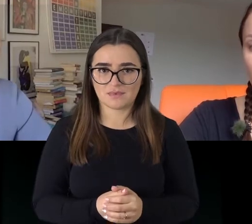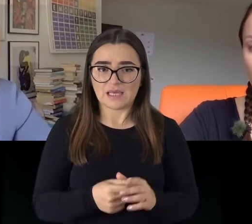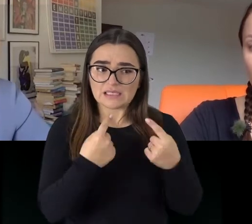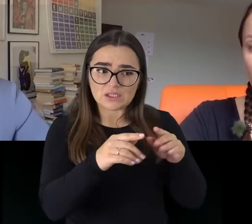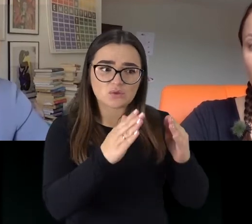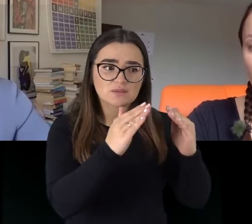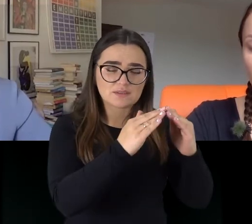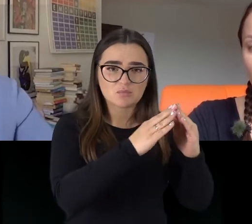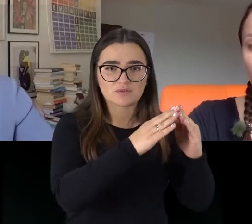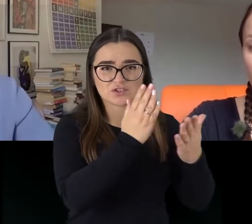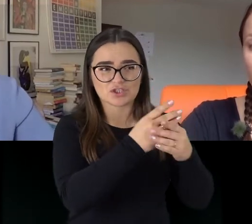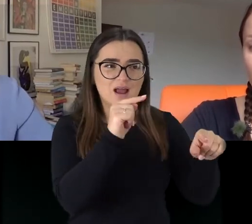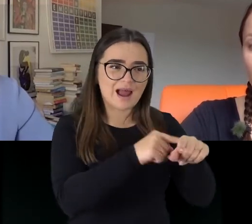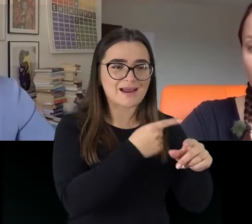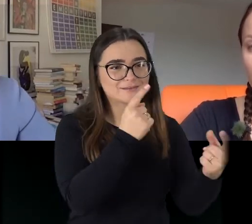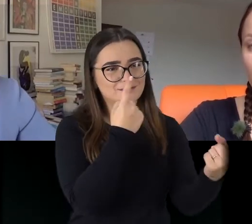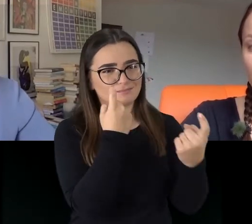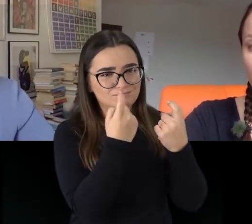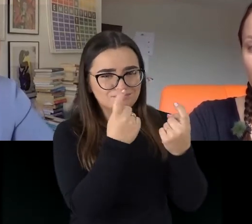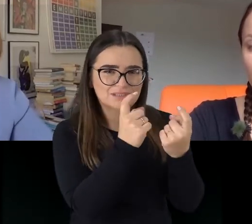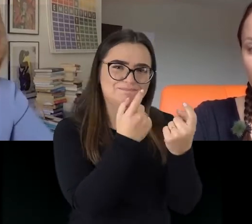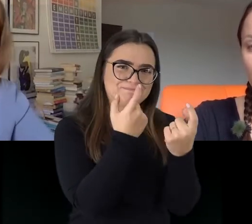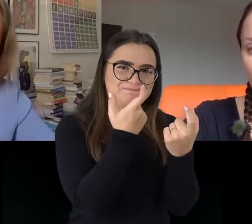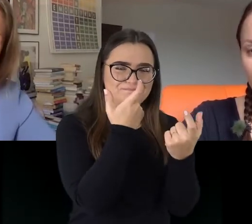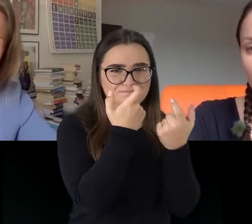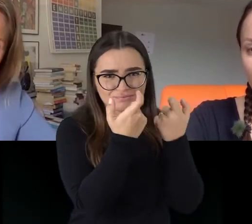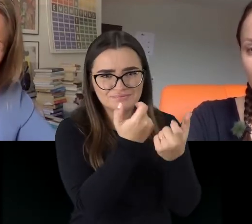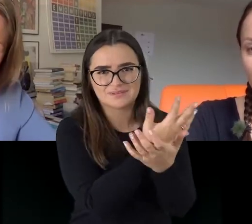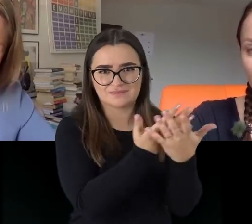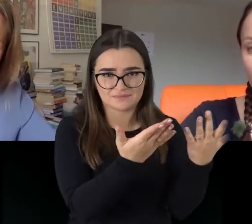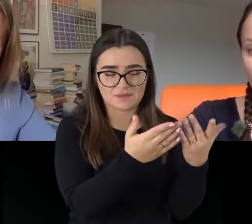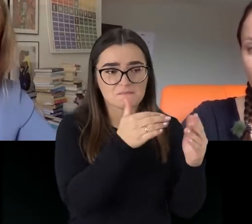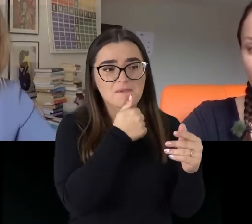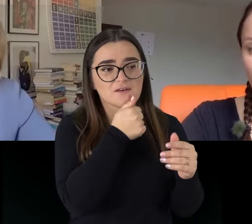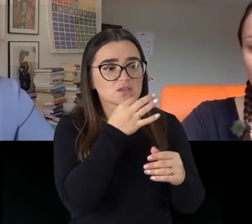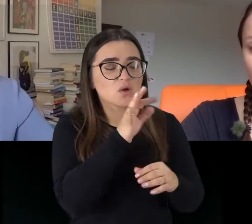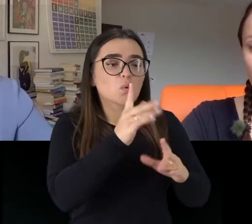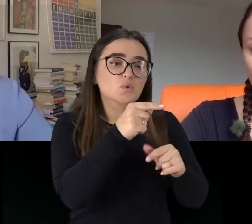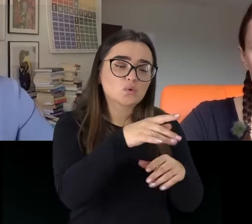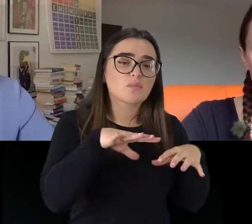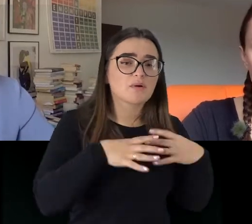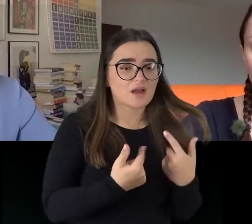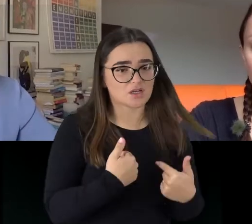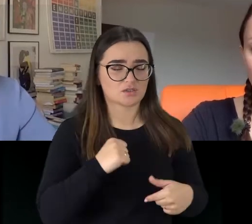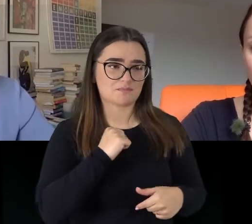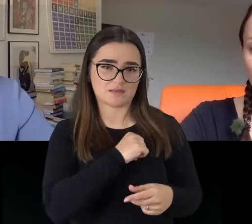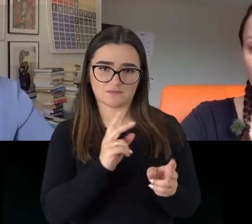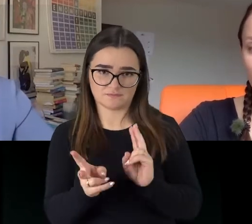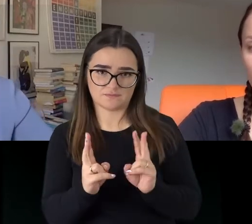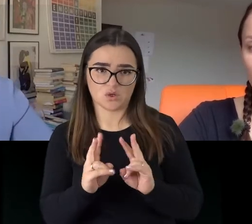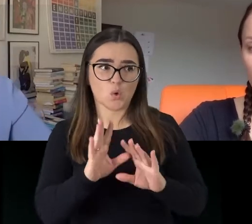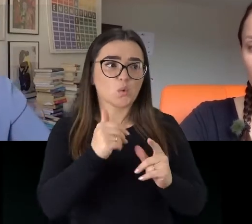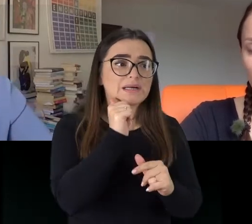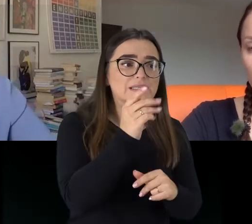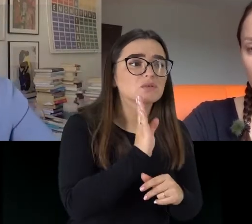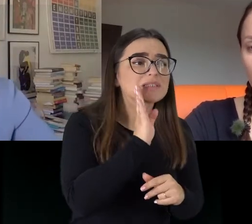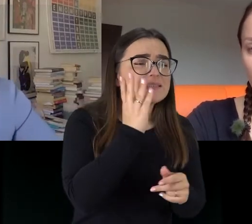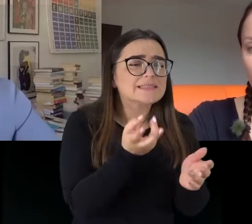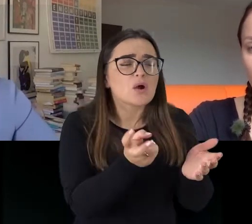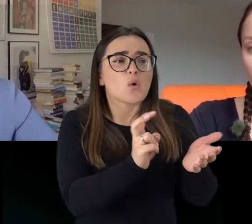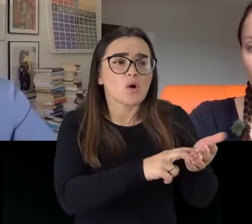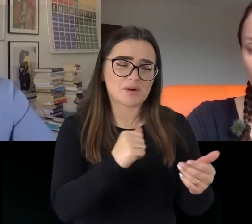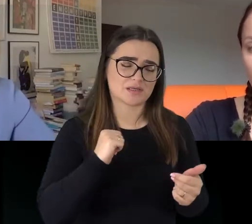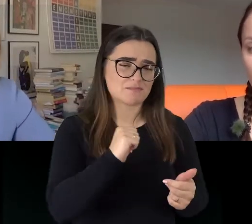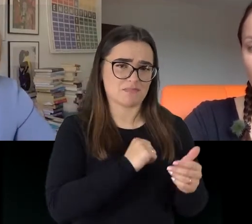pasipykstam, ne? Bet žiūrėk, jeigu tu pavargai, tai aš šiandien padarysiu vaikam vakarienę. Jeigu tau rytoj anksti keltis, tai rytoj aš